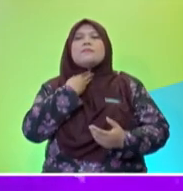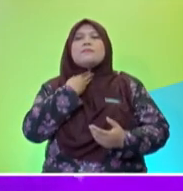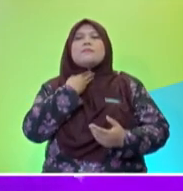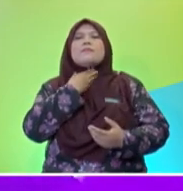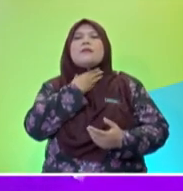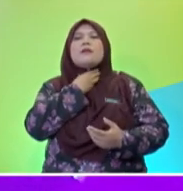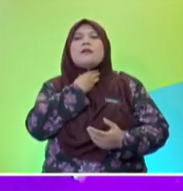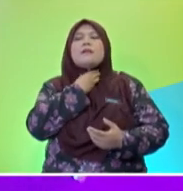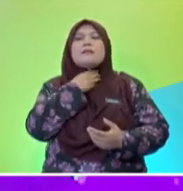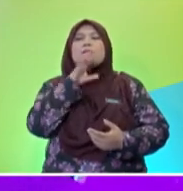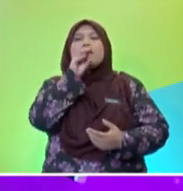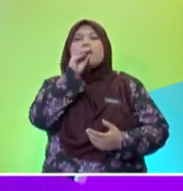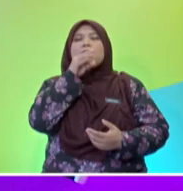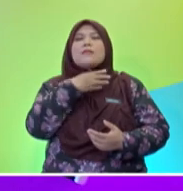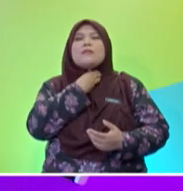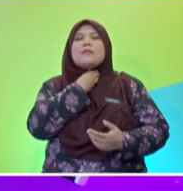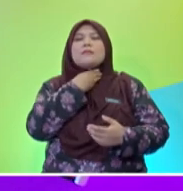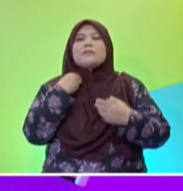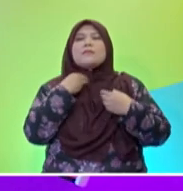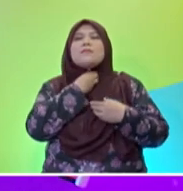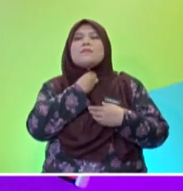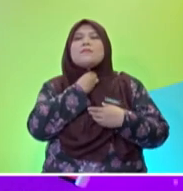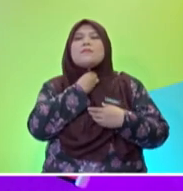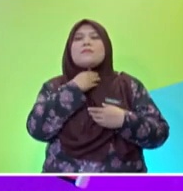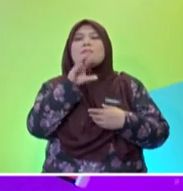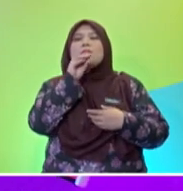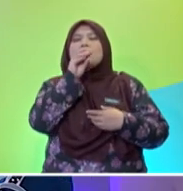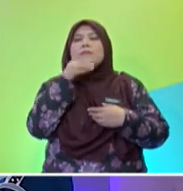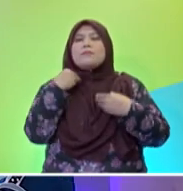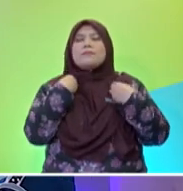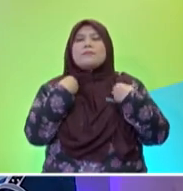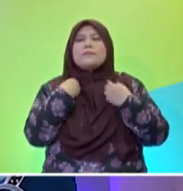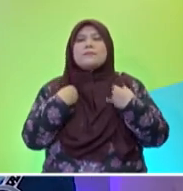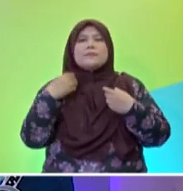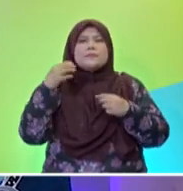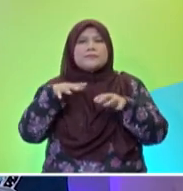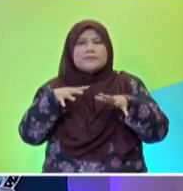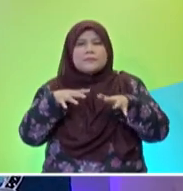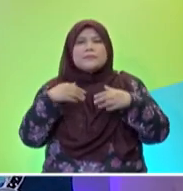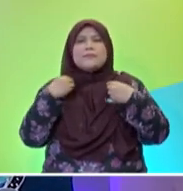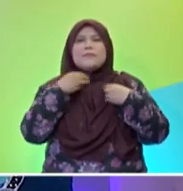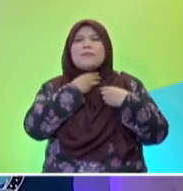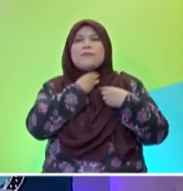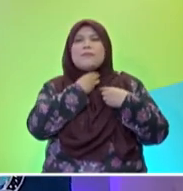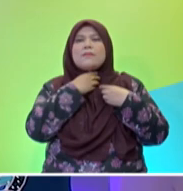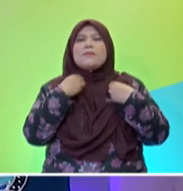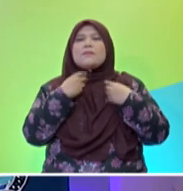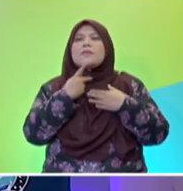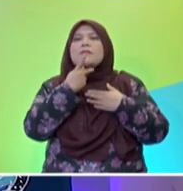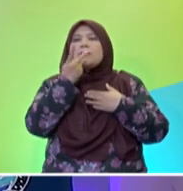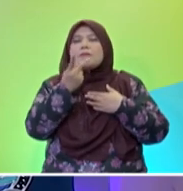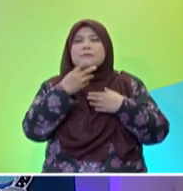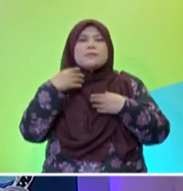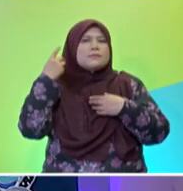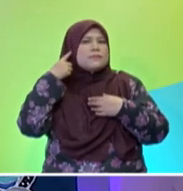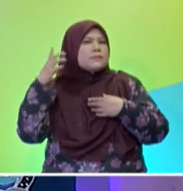getaran di sini kan jadi daripada getaran itu juga kita mengeluarkan bunyi sama dengan